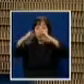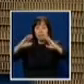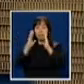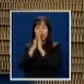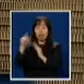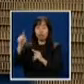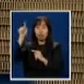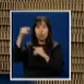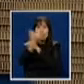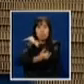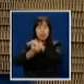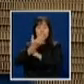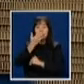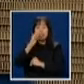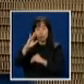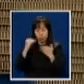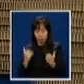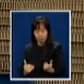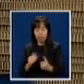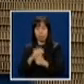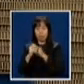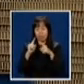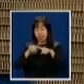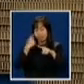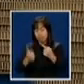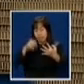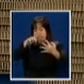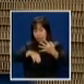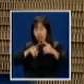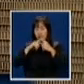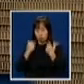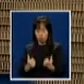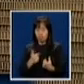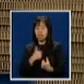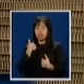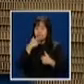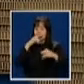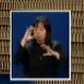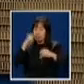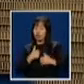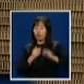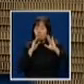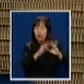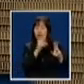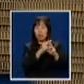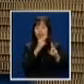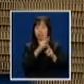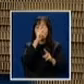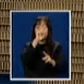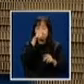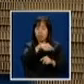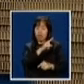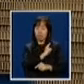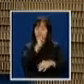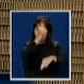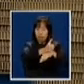ราซิลในช่วงปลายเดือนนี้ท่านรัฐมนตรีสุวิทย์คุณกิตินะครับได้รับมอบหมายจากทางรัฐบาลให้เป็นหัวหน้าคณะใน